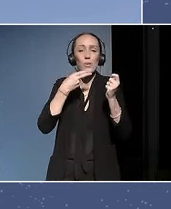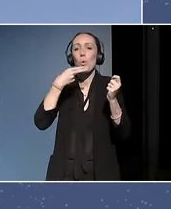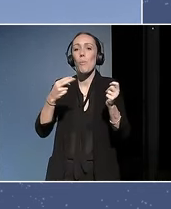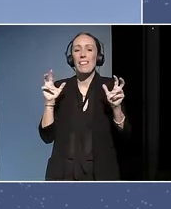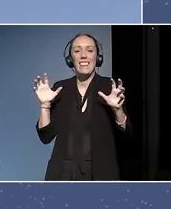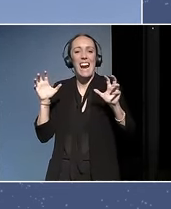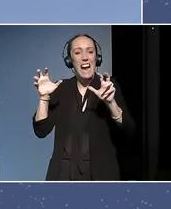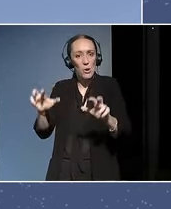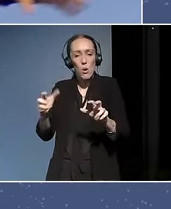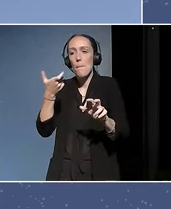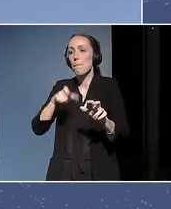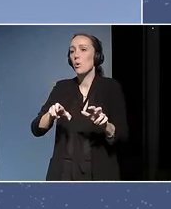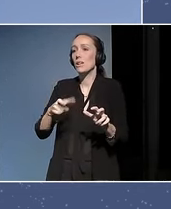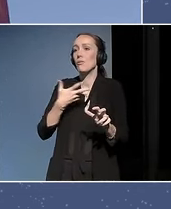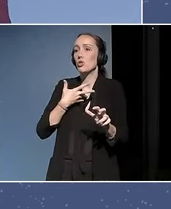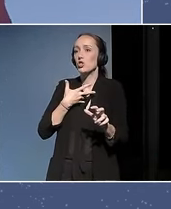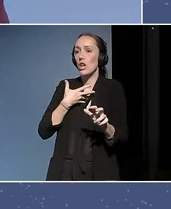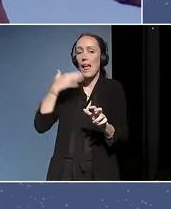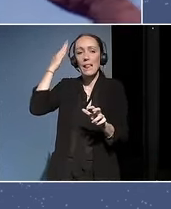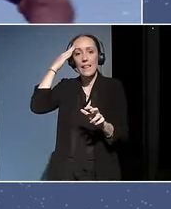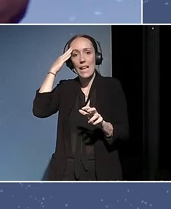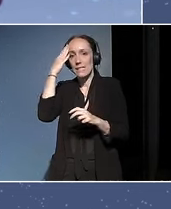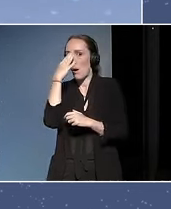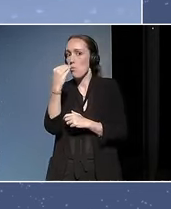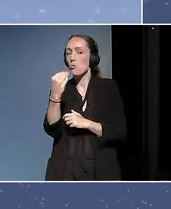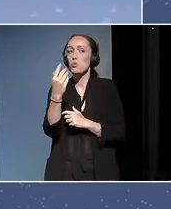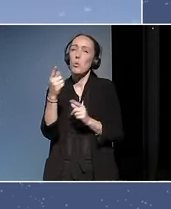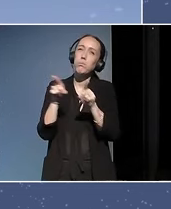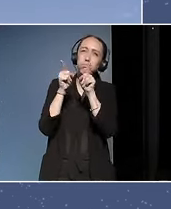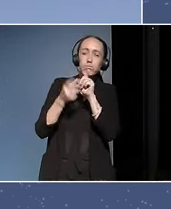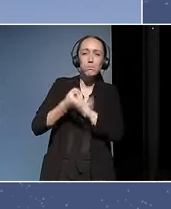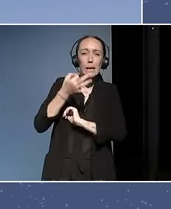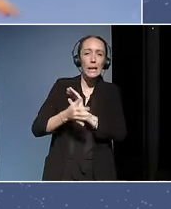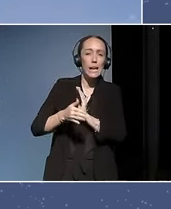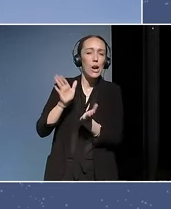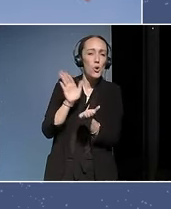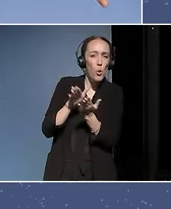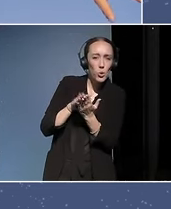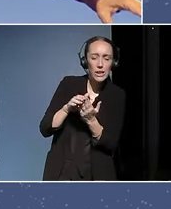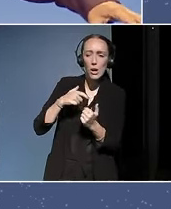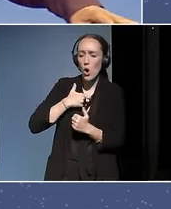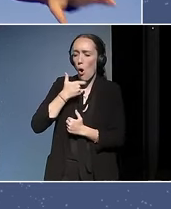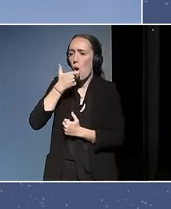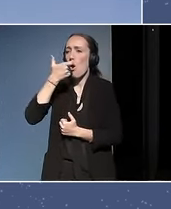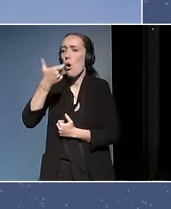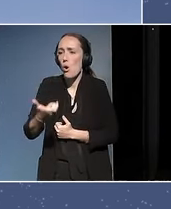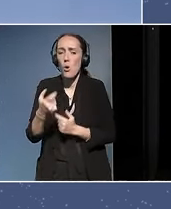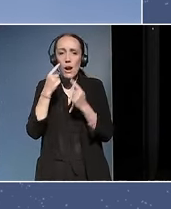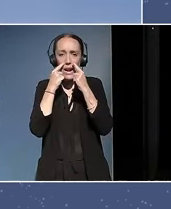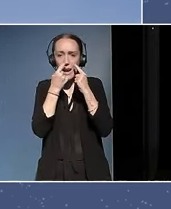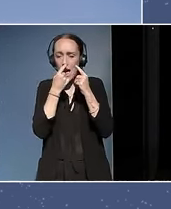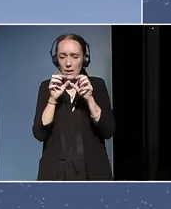c'è questo muso testa e muso quasi da coccodrillo collo allunga dissimo narici arretrate che fanno